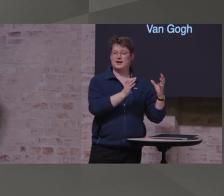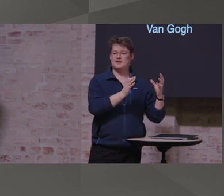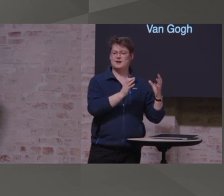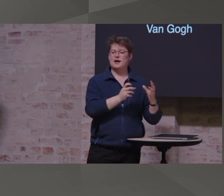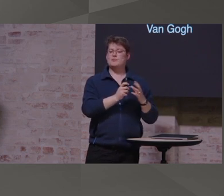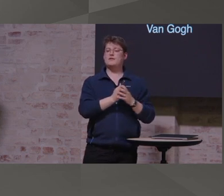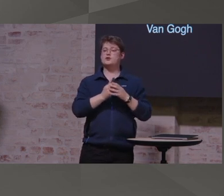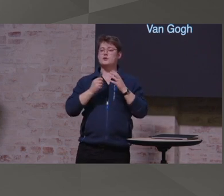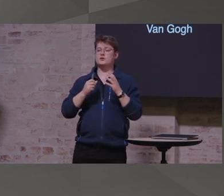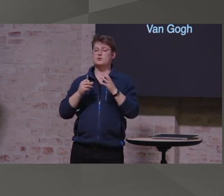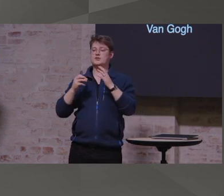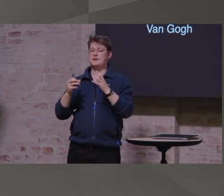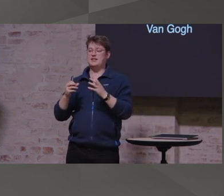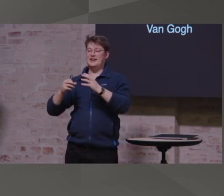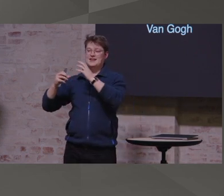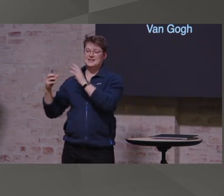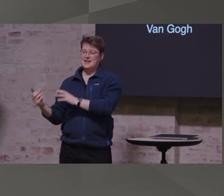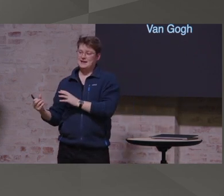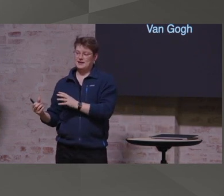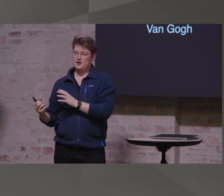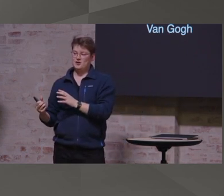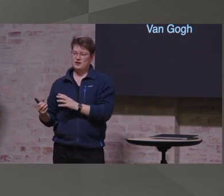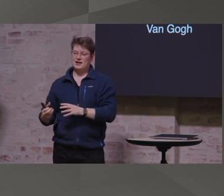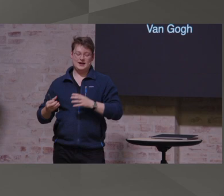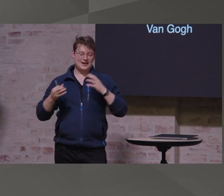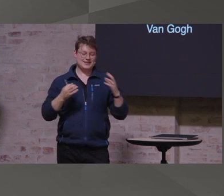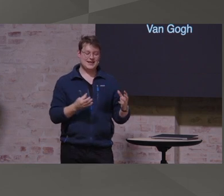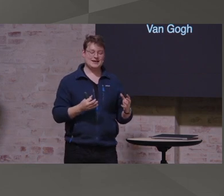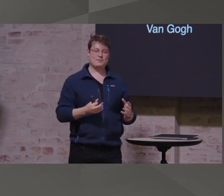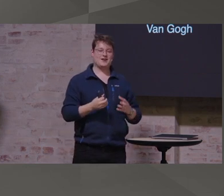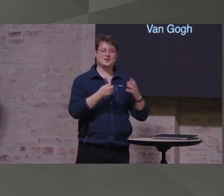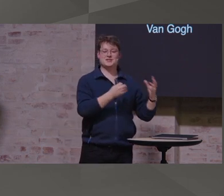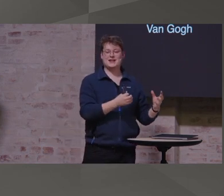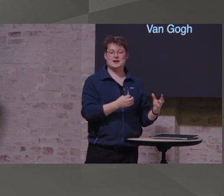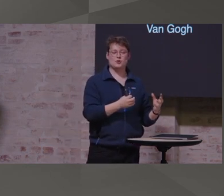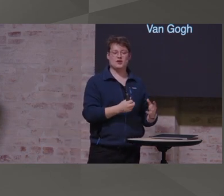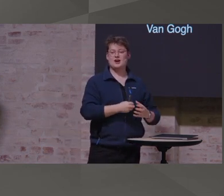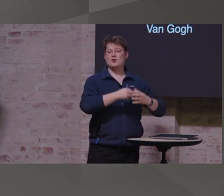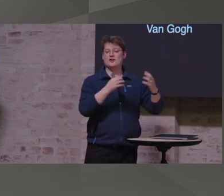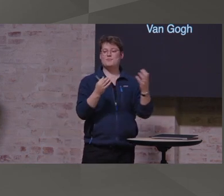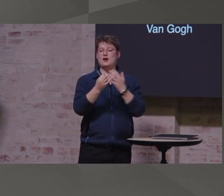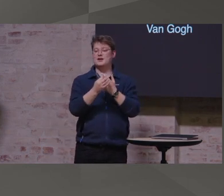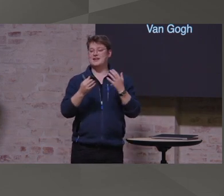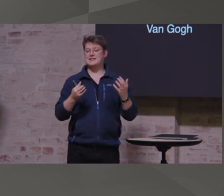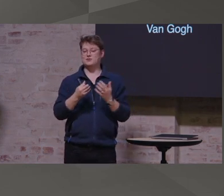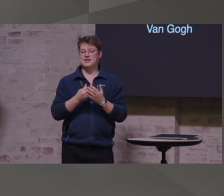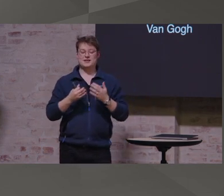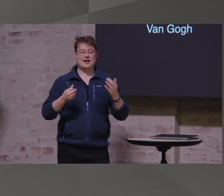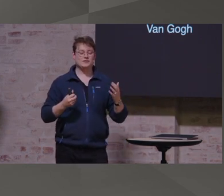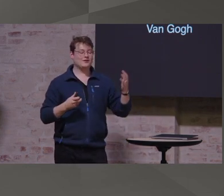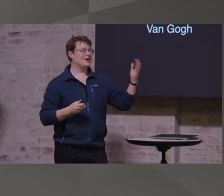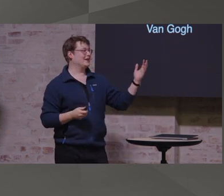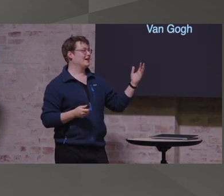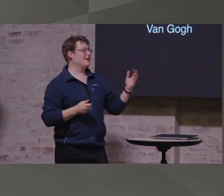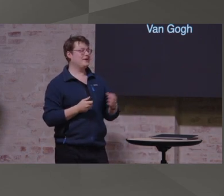Golden Retriever, men de forstår også konseptet stilen til Van Gogh, eller stilen til Picasso, stilen til Munch, og kan da blande disse konseptene